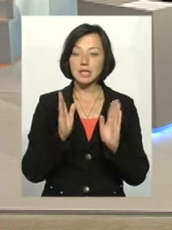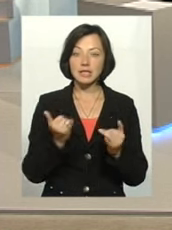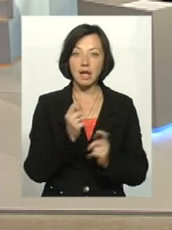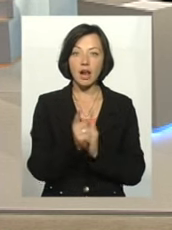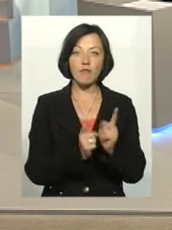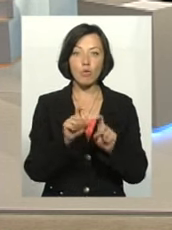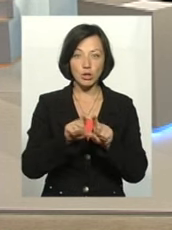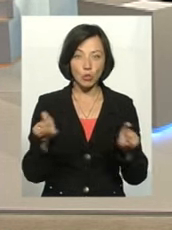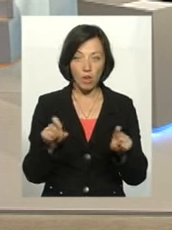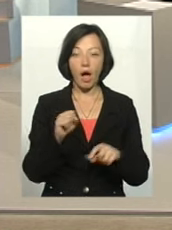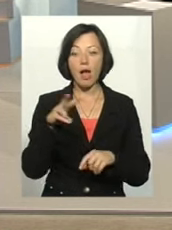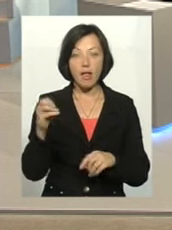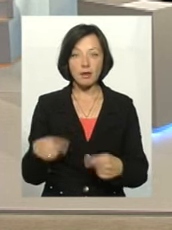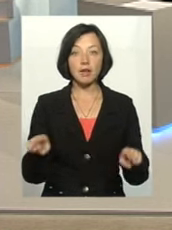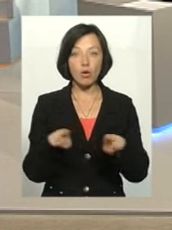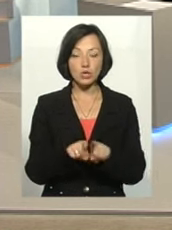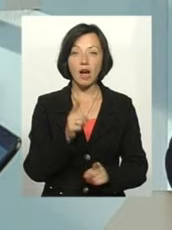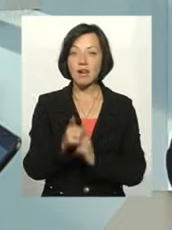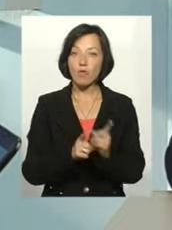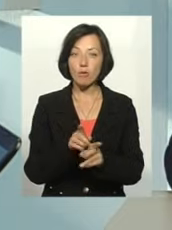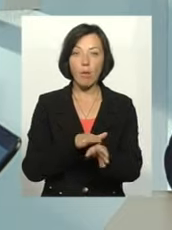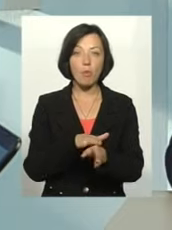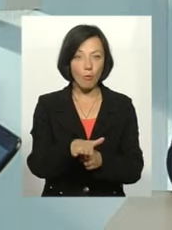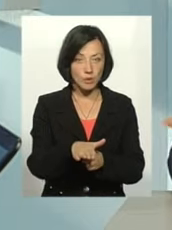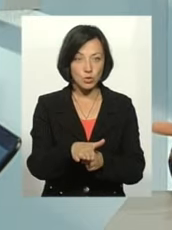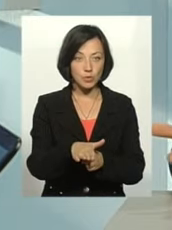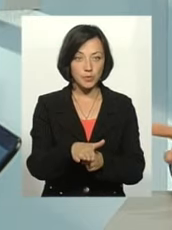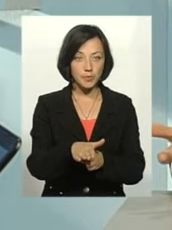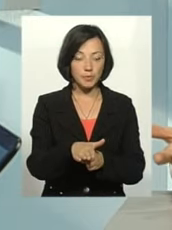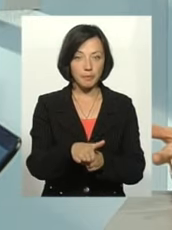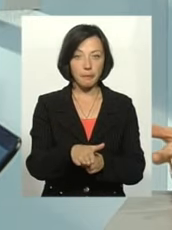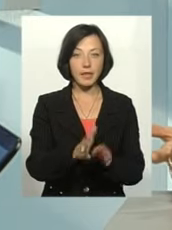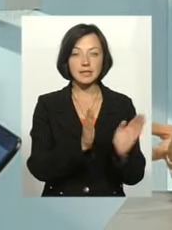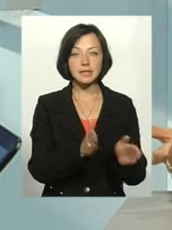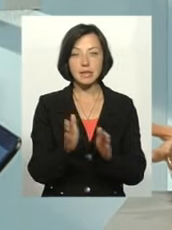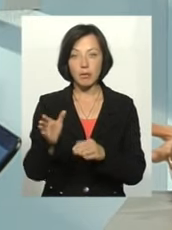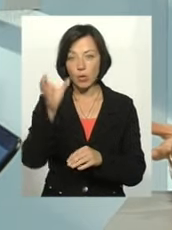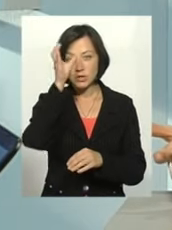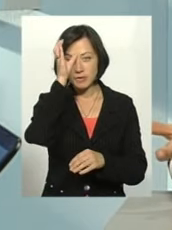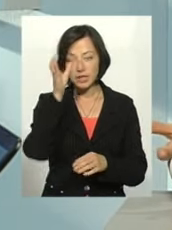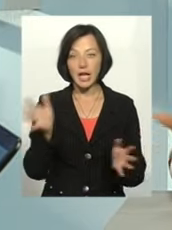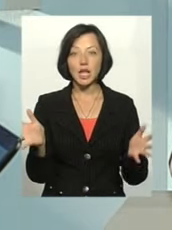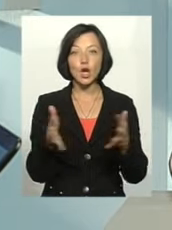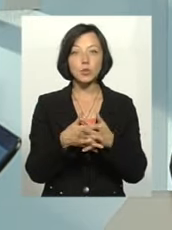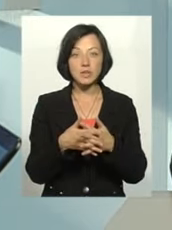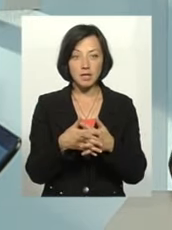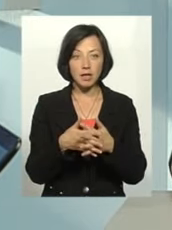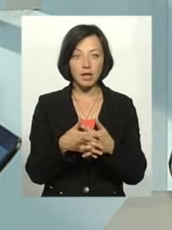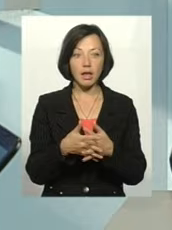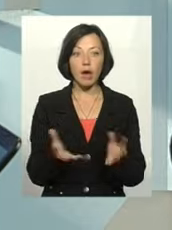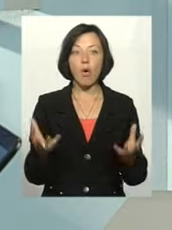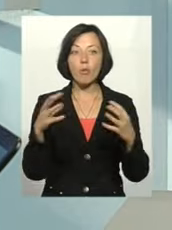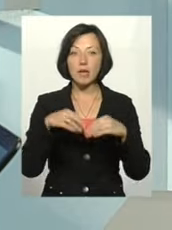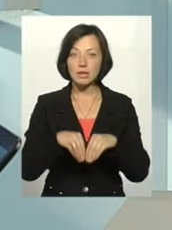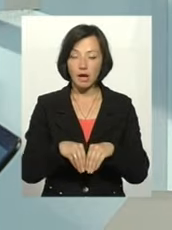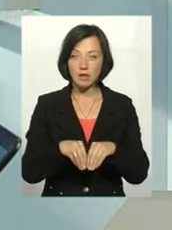реформа школи, але також йде реформа повністю системи освіти, інклюзія,